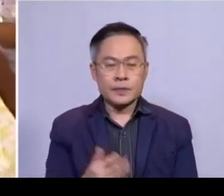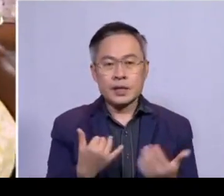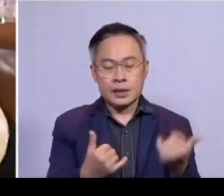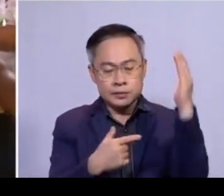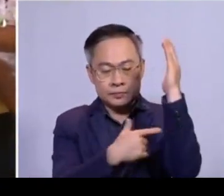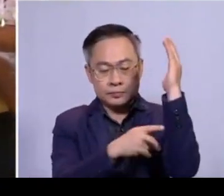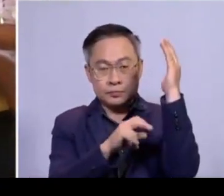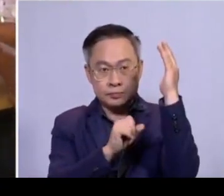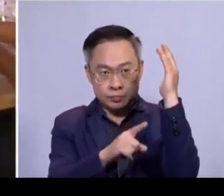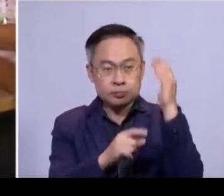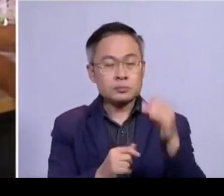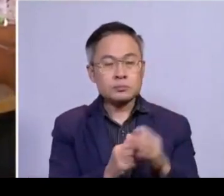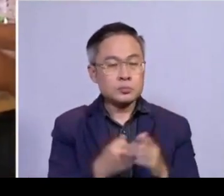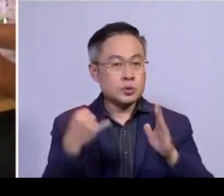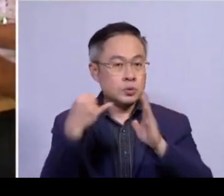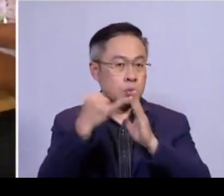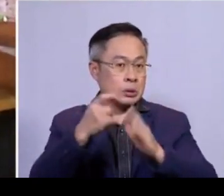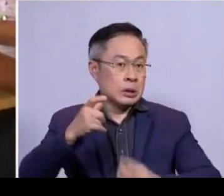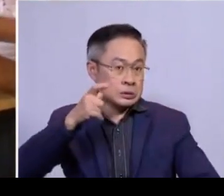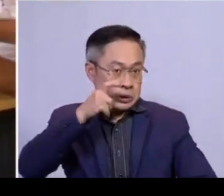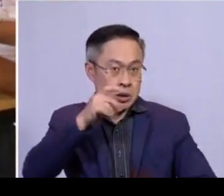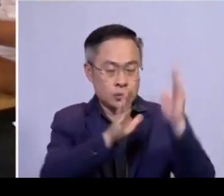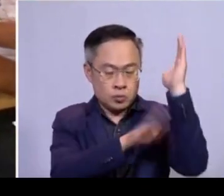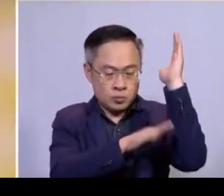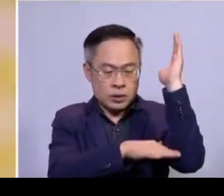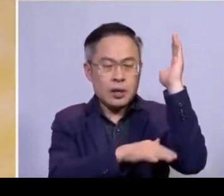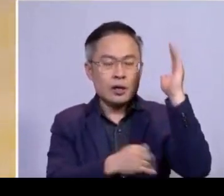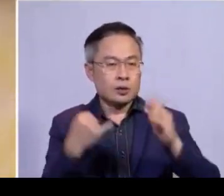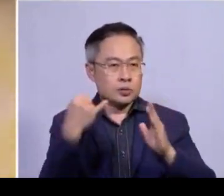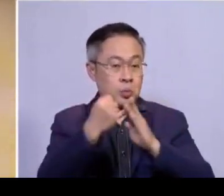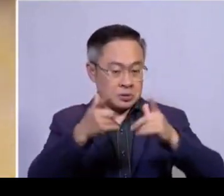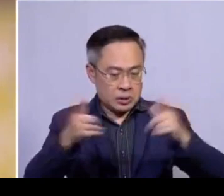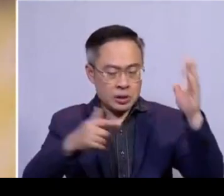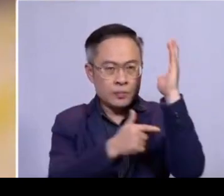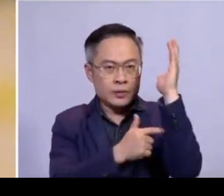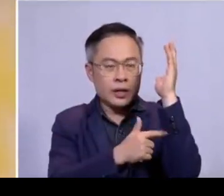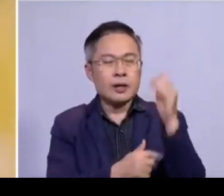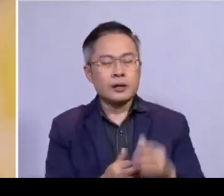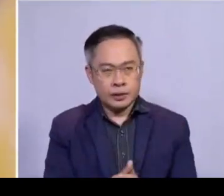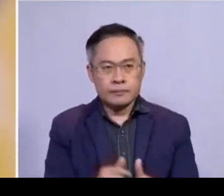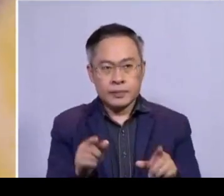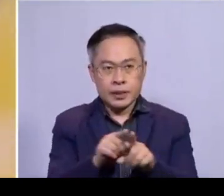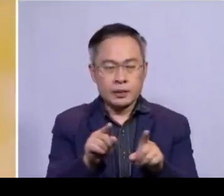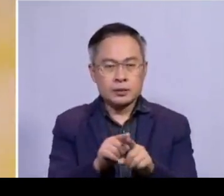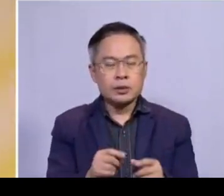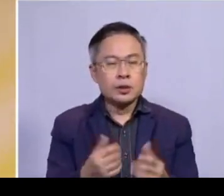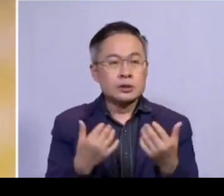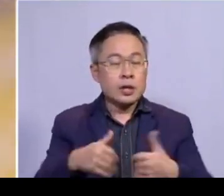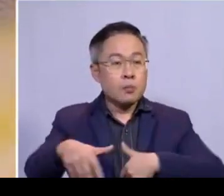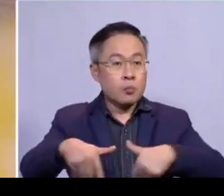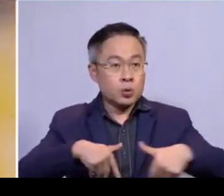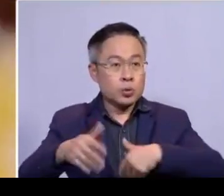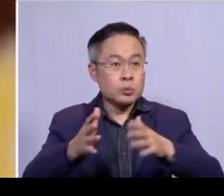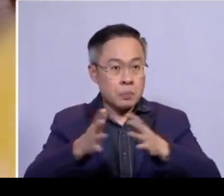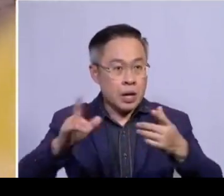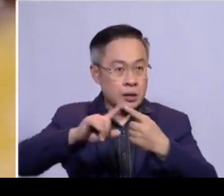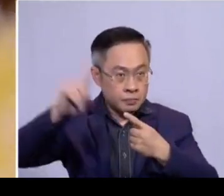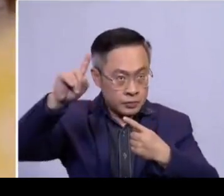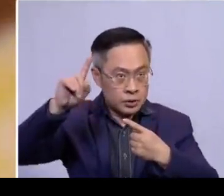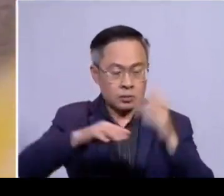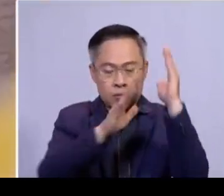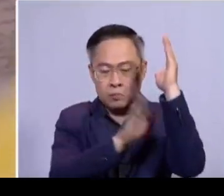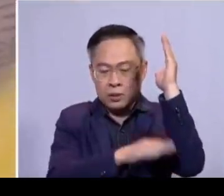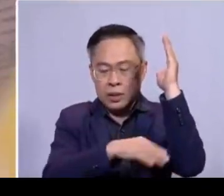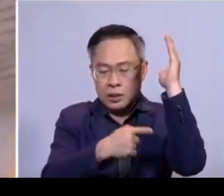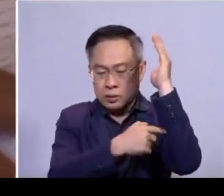ราชนั้นถือเป็นหัวเมืองใหญ่ทั้งภาคใต้นะคะแม้ว่าขนาดพื้นที่นั้นจะเป็นรองแค่จังหวัดสงขลาแต่ว่าด้วยจำนวนประชากรนั้นมากที่สุดในภาคใ